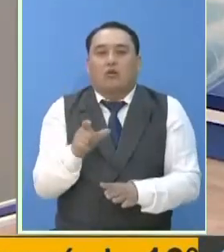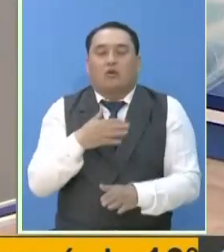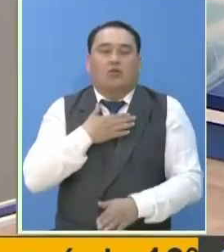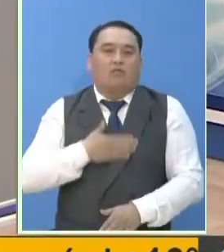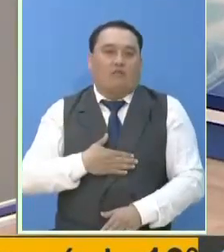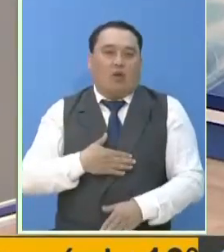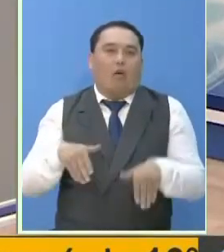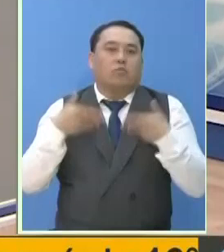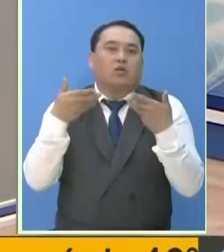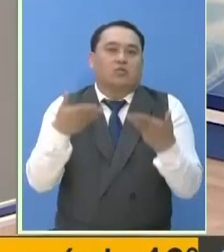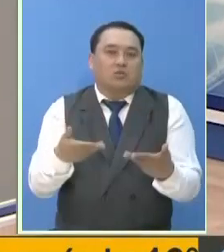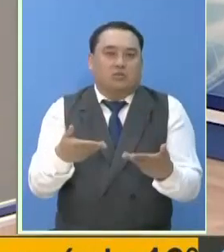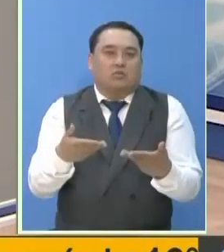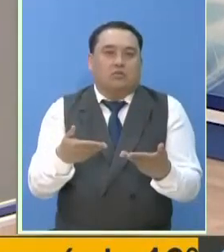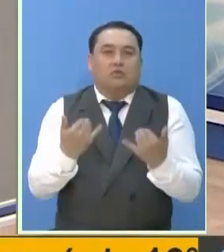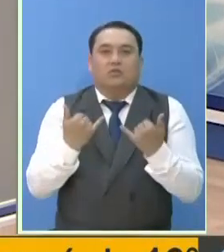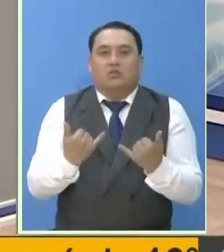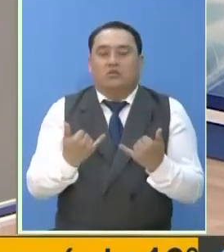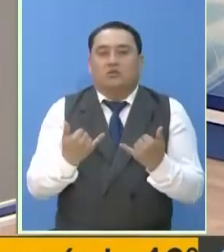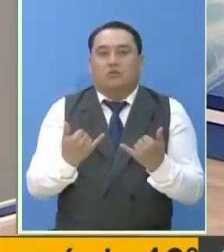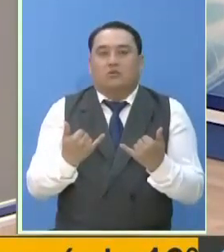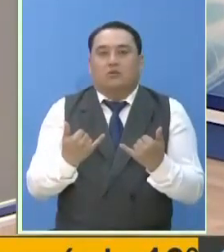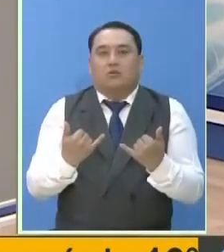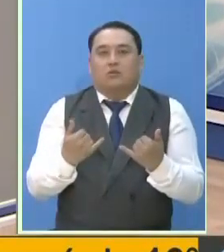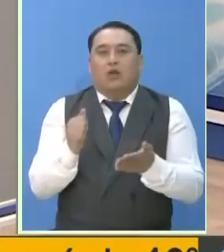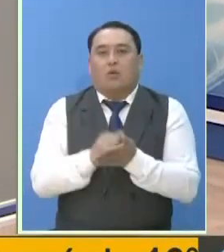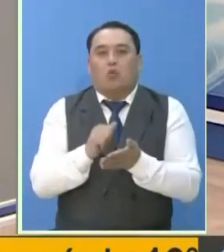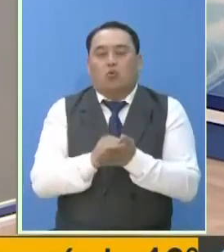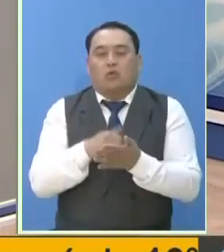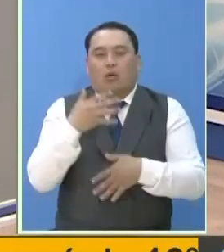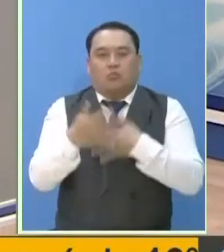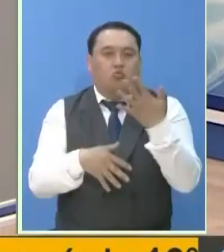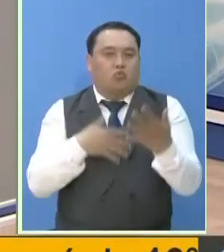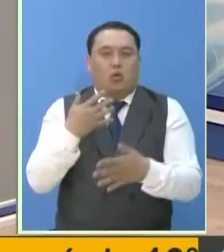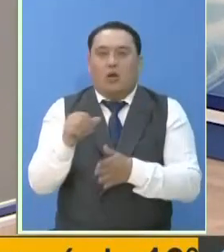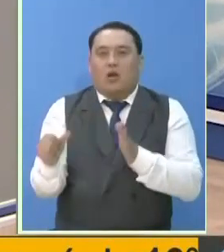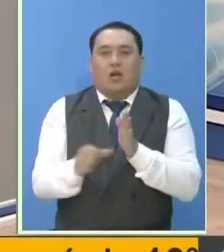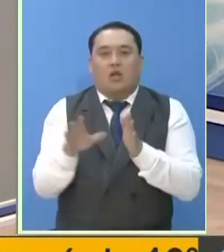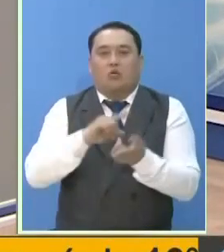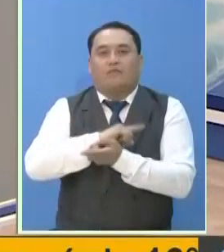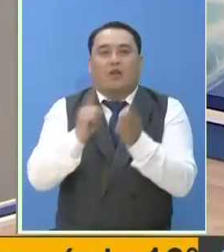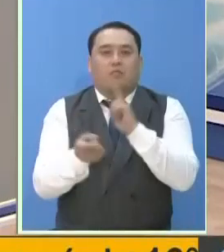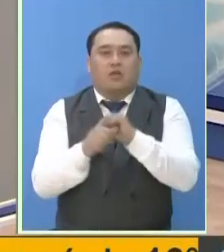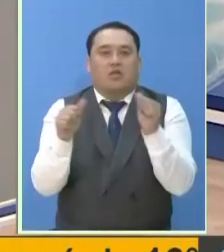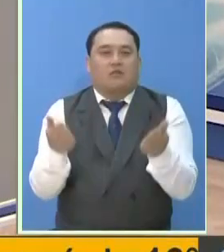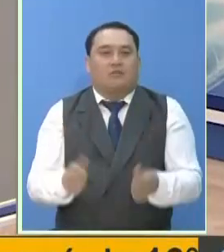доволен? Он обратился? Тем более сейчас вот это все документооборот у нас идет в электронном формате. Да.